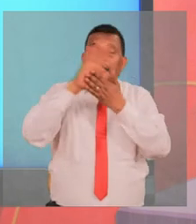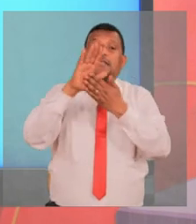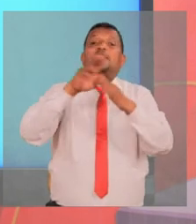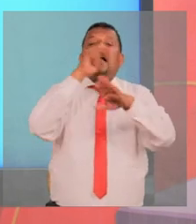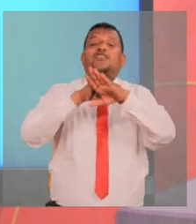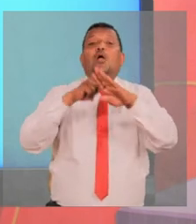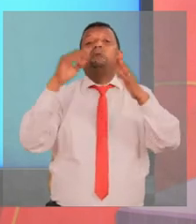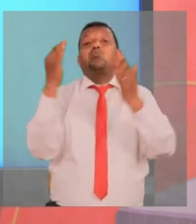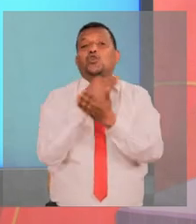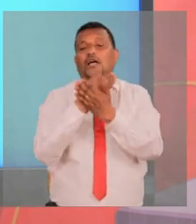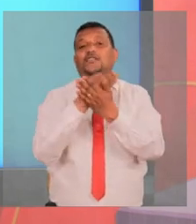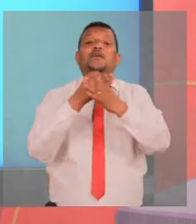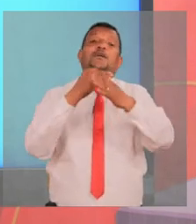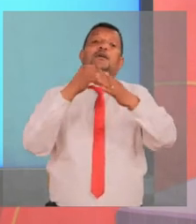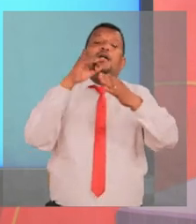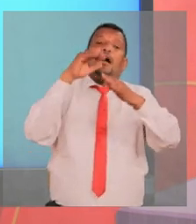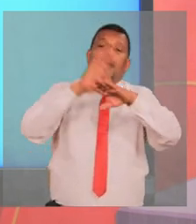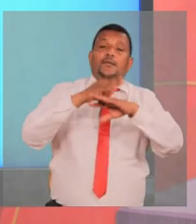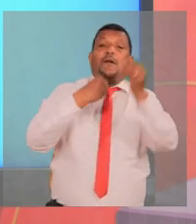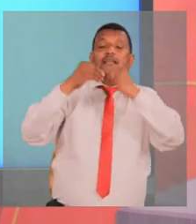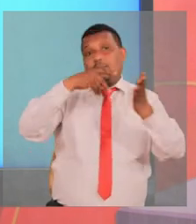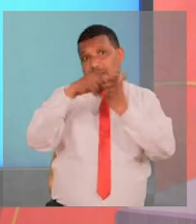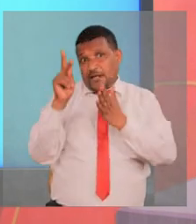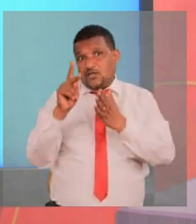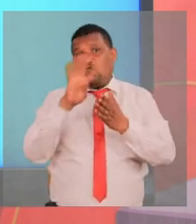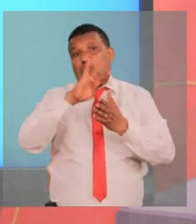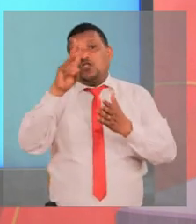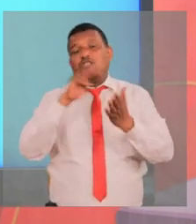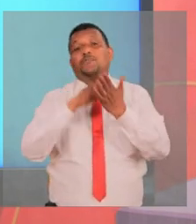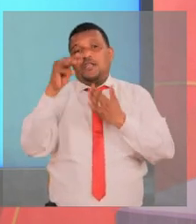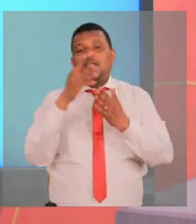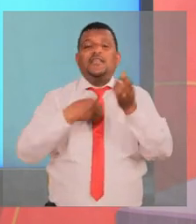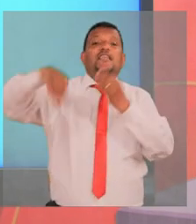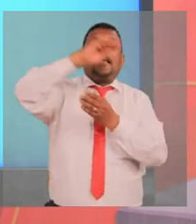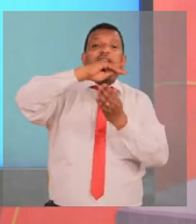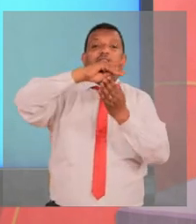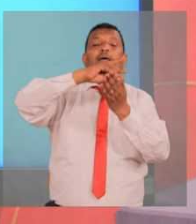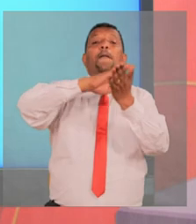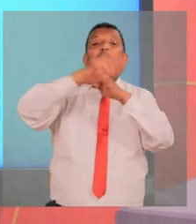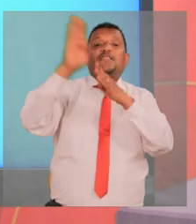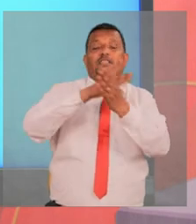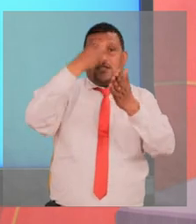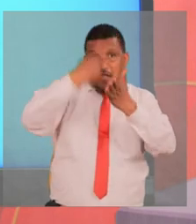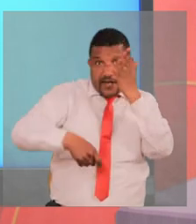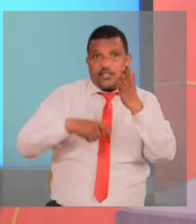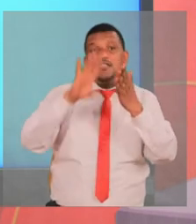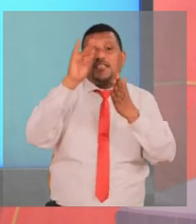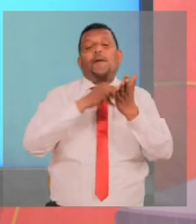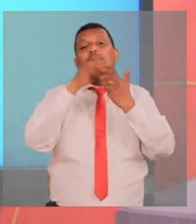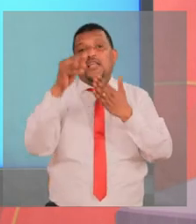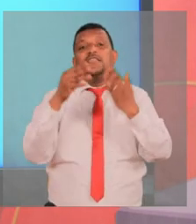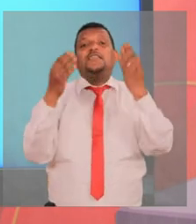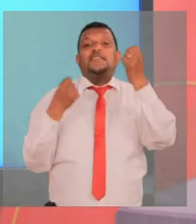स्पेसिफिक मिलियन एंड द डेड इन अश्लील विडियो